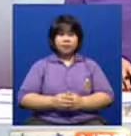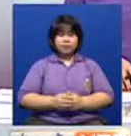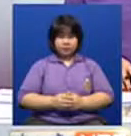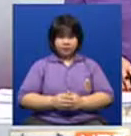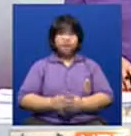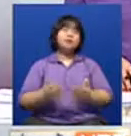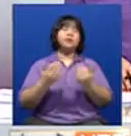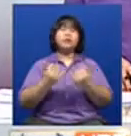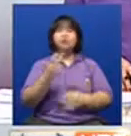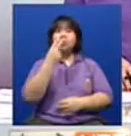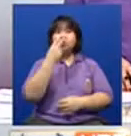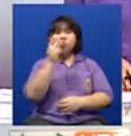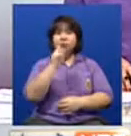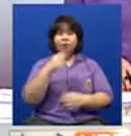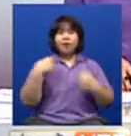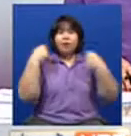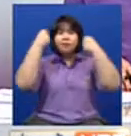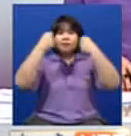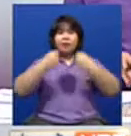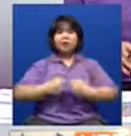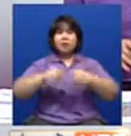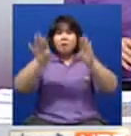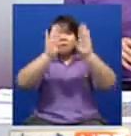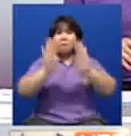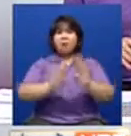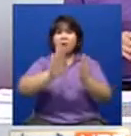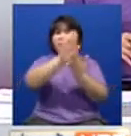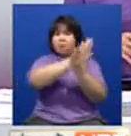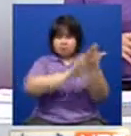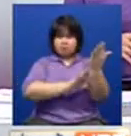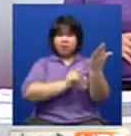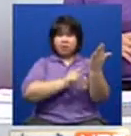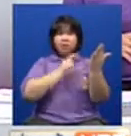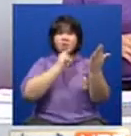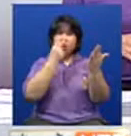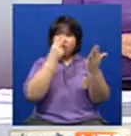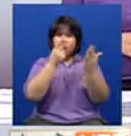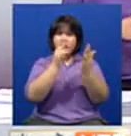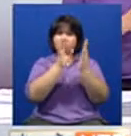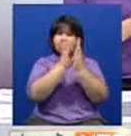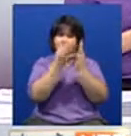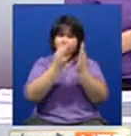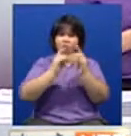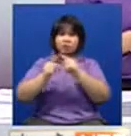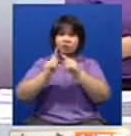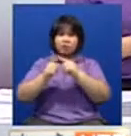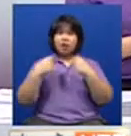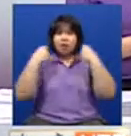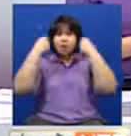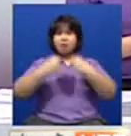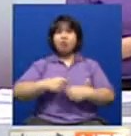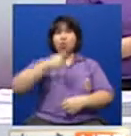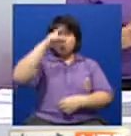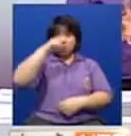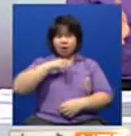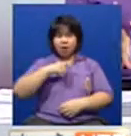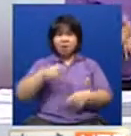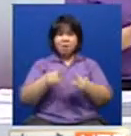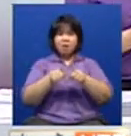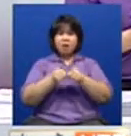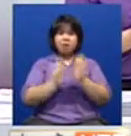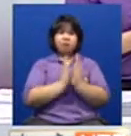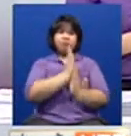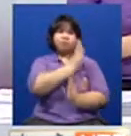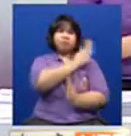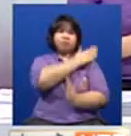เรามาดูกระแสการแต่งชุดไทยกันบ้างนะคะก่อนหน้านี้เคยเห็นในสื่อโซเชี่ยลแล้วก็มีคนที่จะแต่งชุดไทยโดยเฉพาะผู้หญิงนะคะใส่อาจจะเป็น